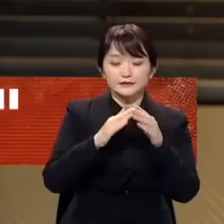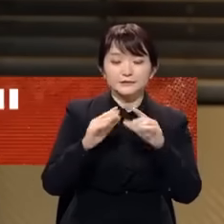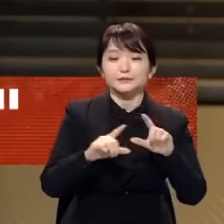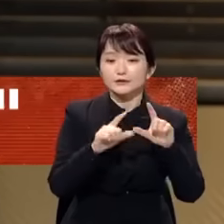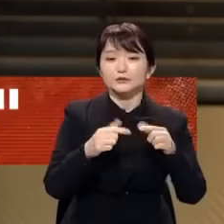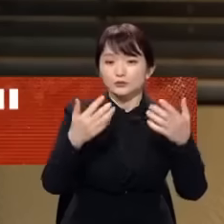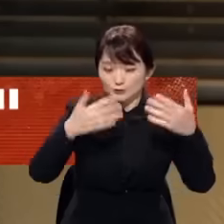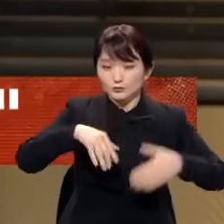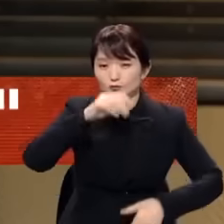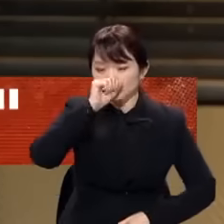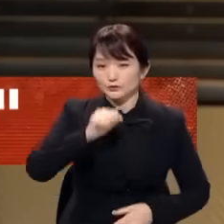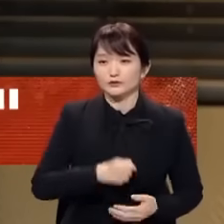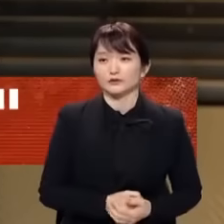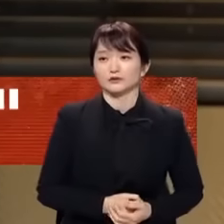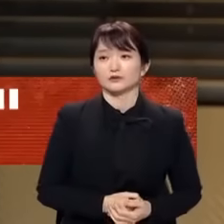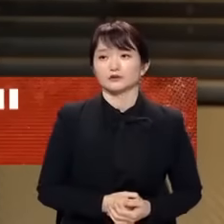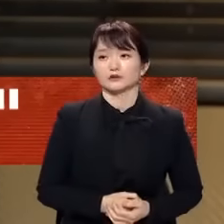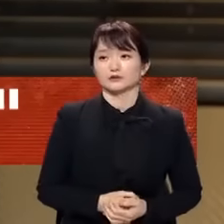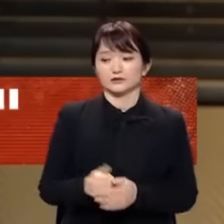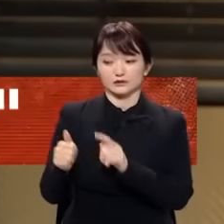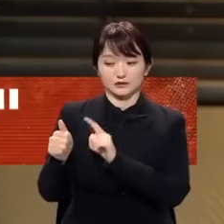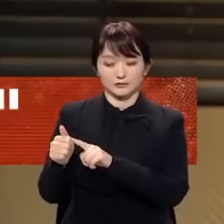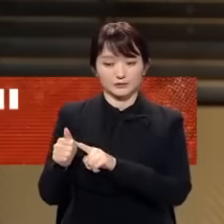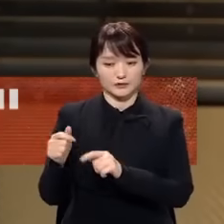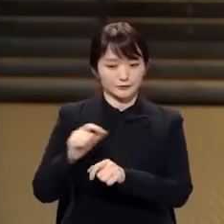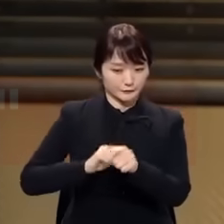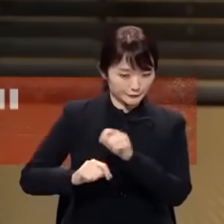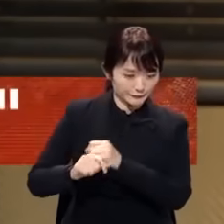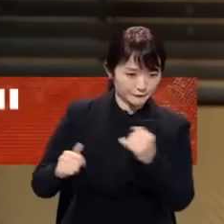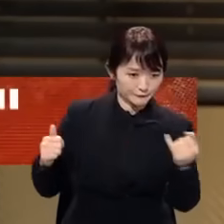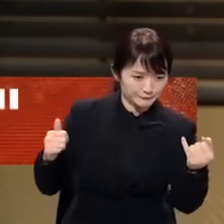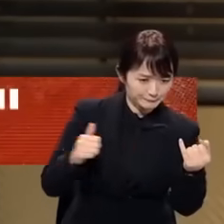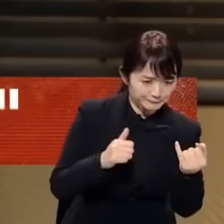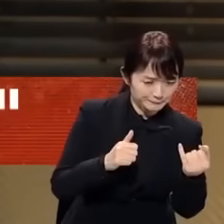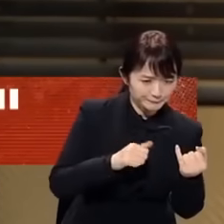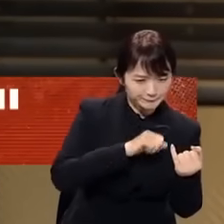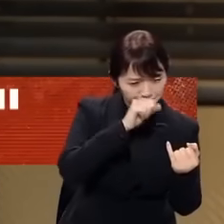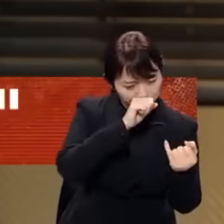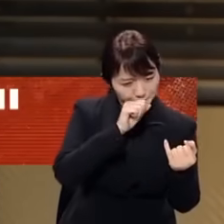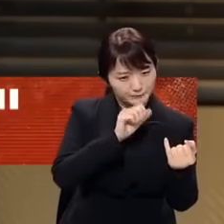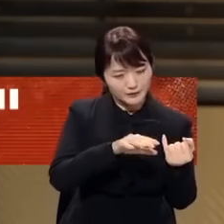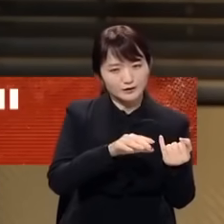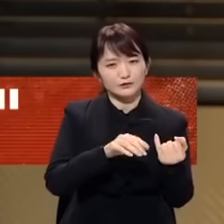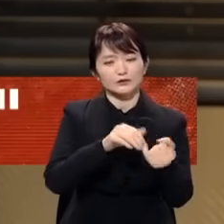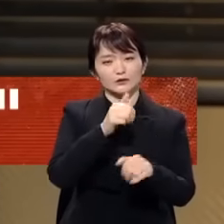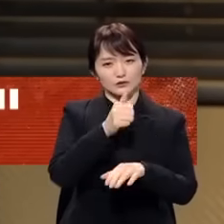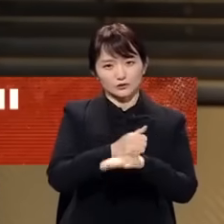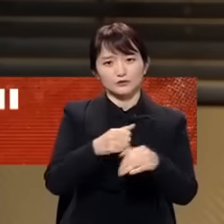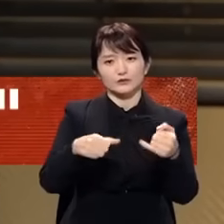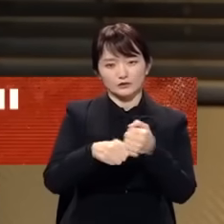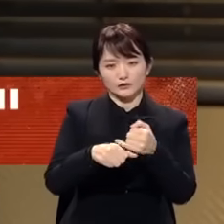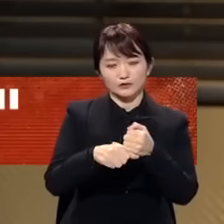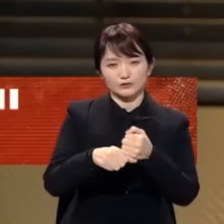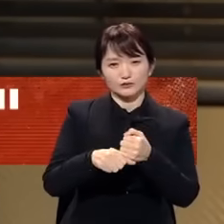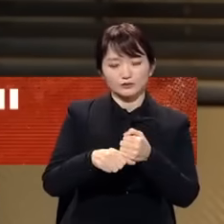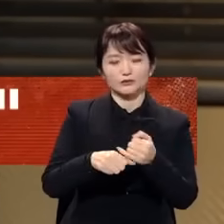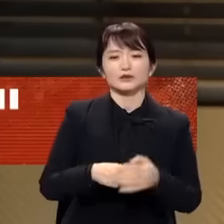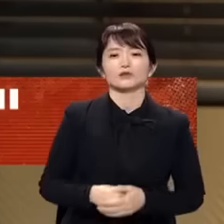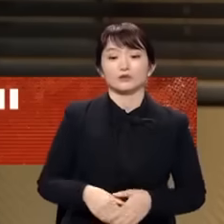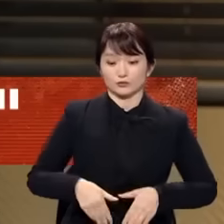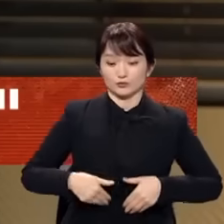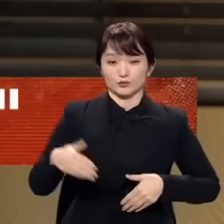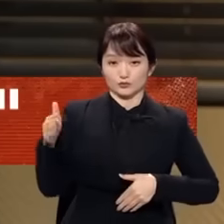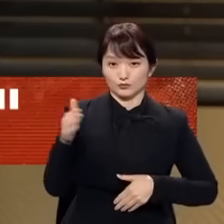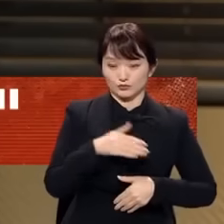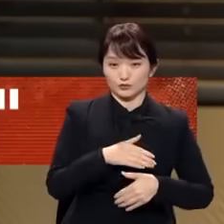조건이었고 그리고 이쪽에서도 좀 적극적이었으면 발전했고 그 본부터 결혼 얘기 바로 나오기 시작했다고 합니다